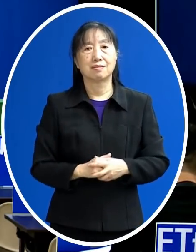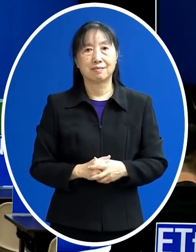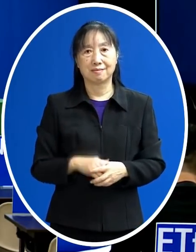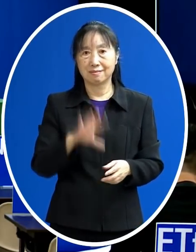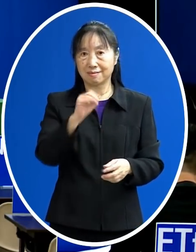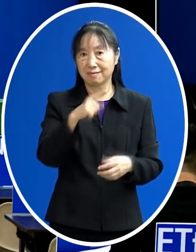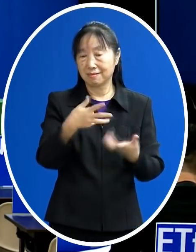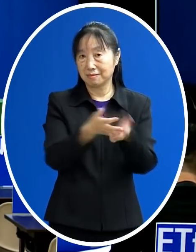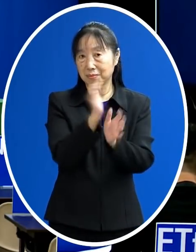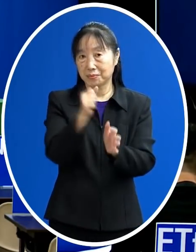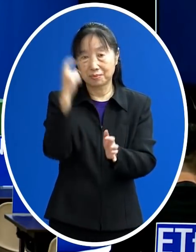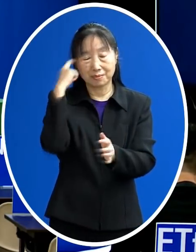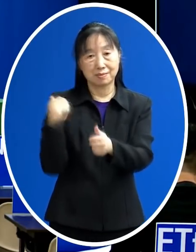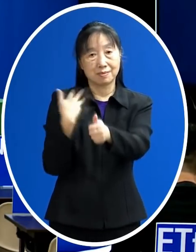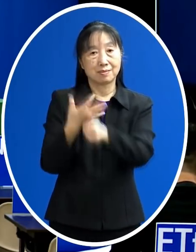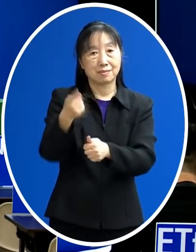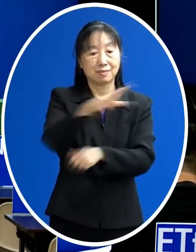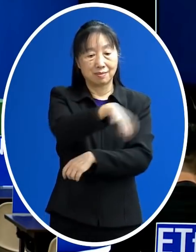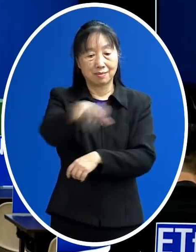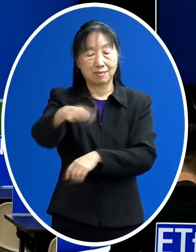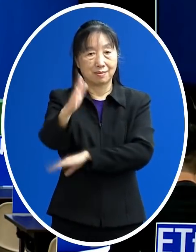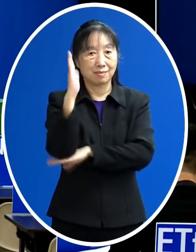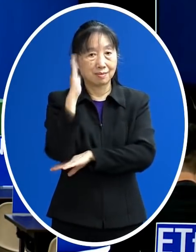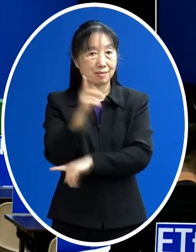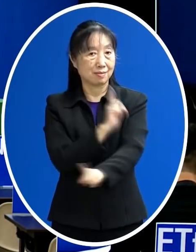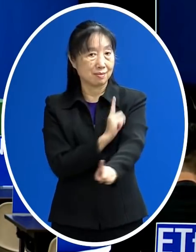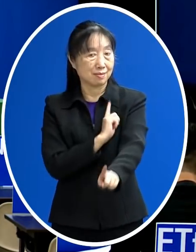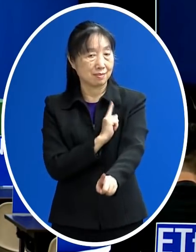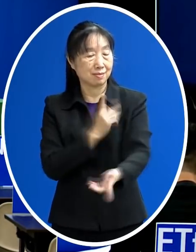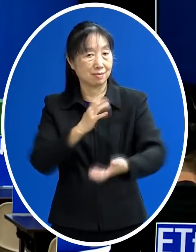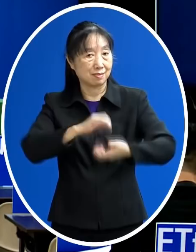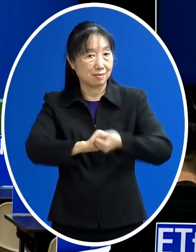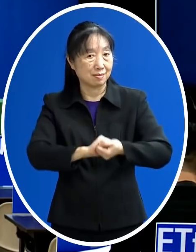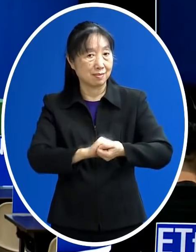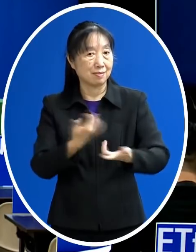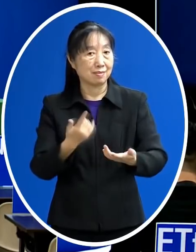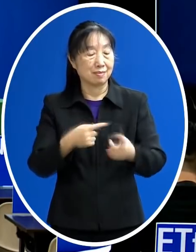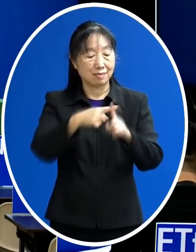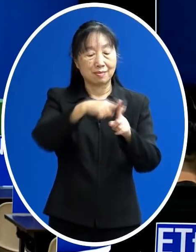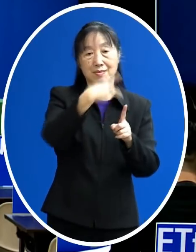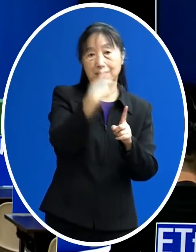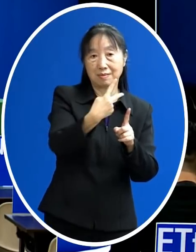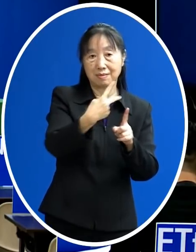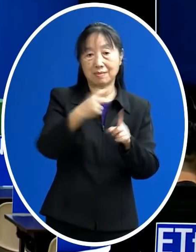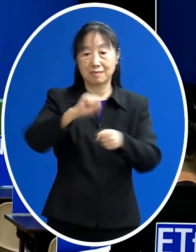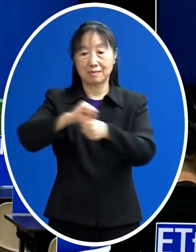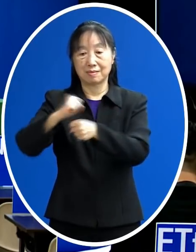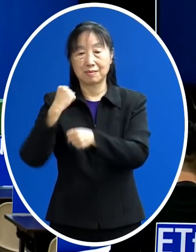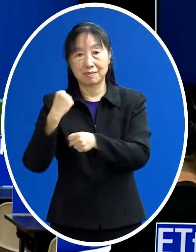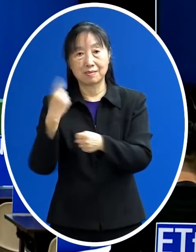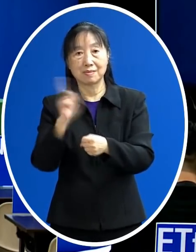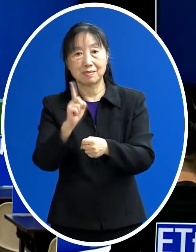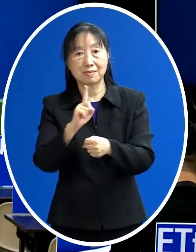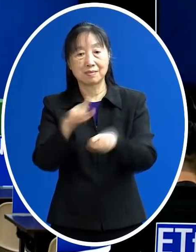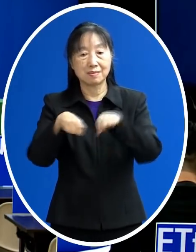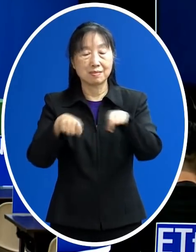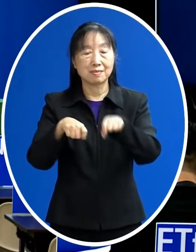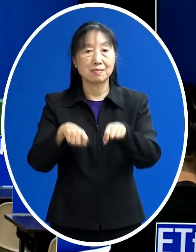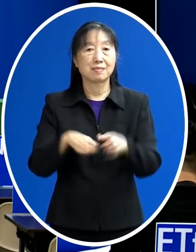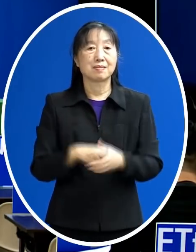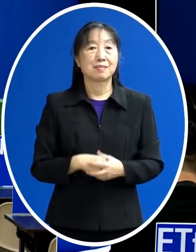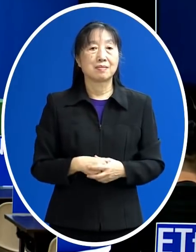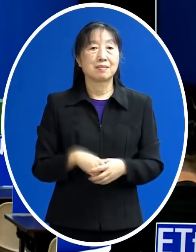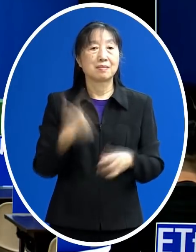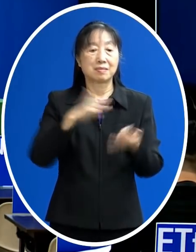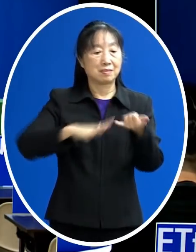是就是交由各地方政府自己视情况去做所谓的二级警戒的加强的一些措施，而不是